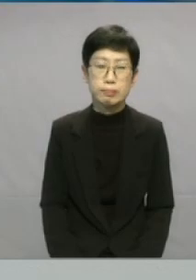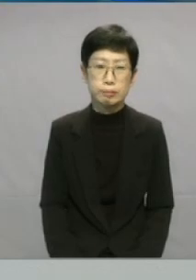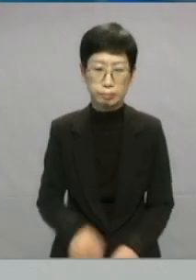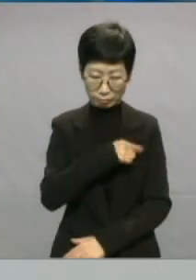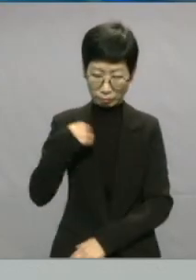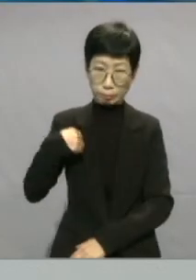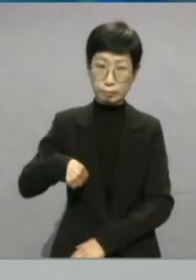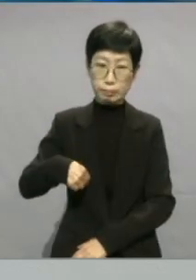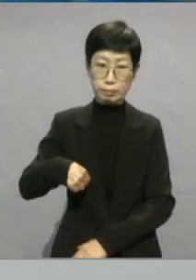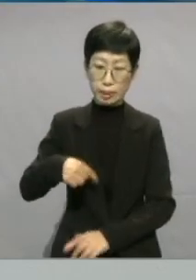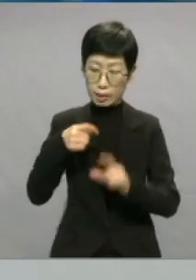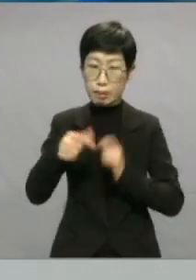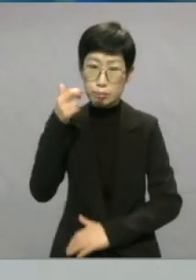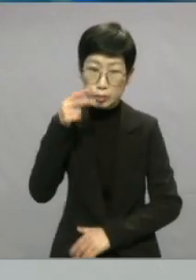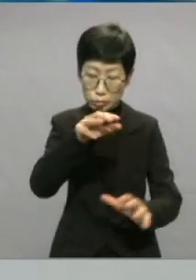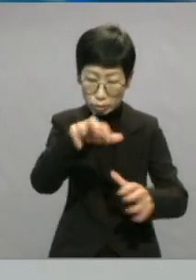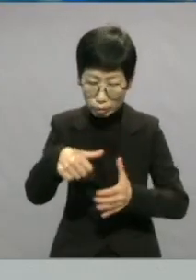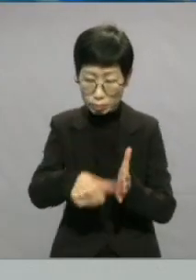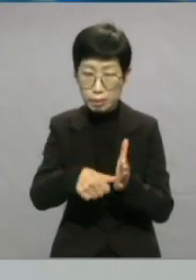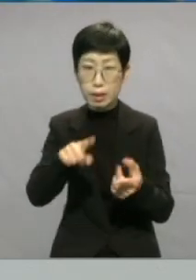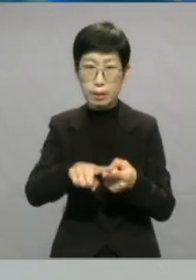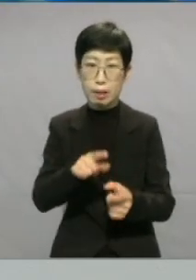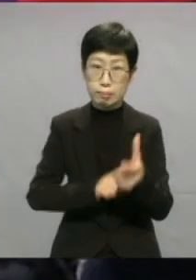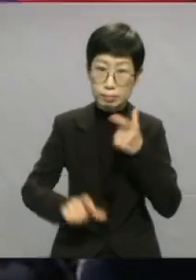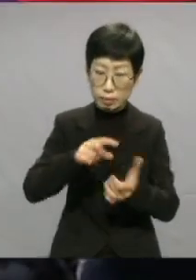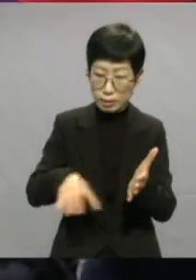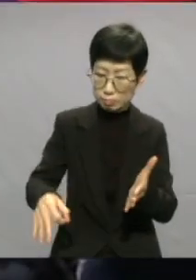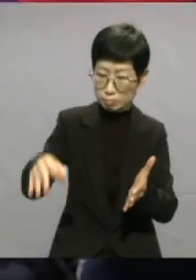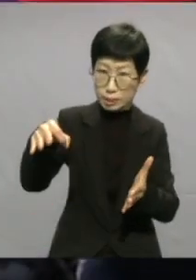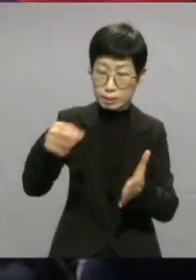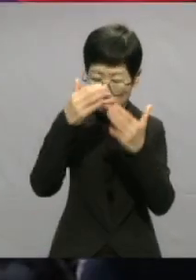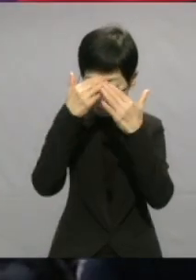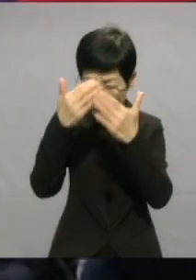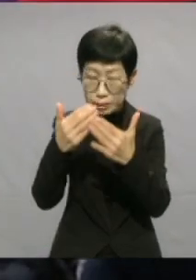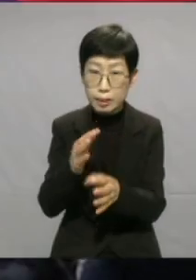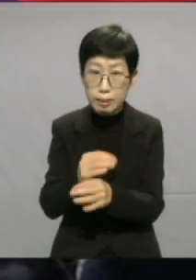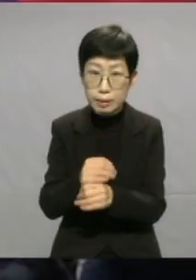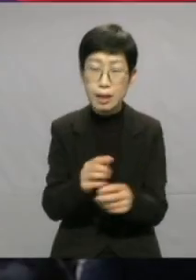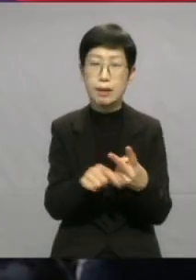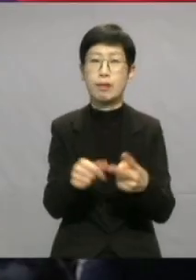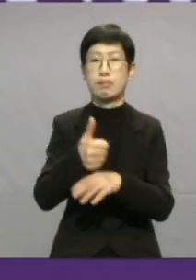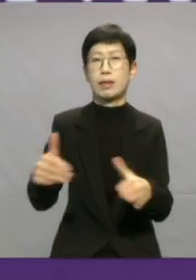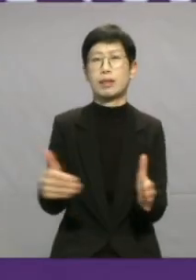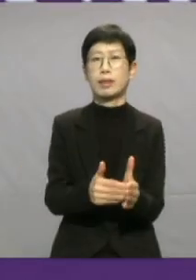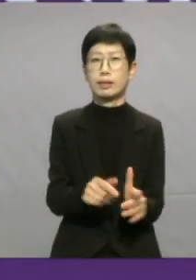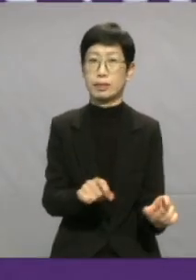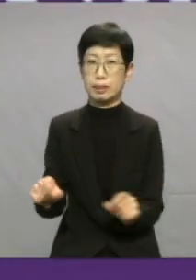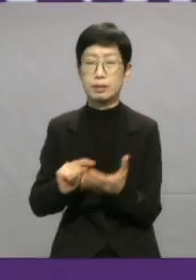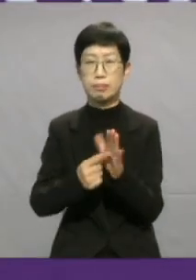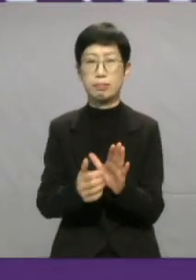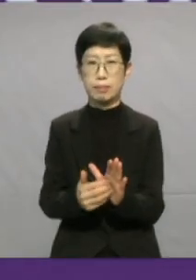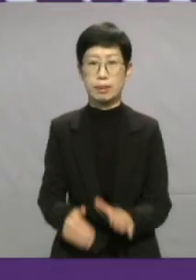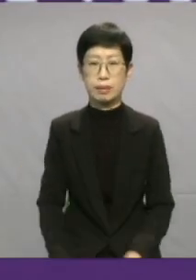중국이 일분 미국산 수입품에 대한 추가 관세 부가 면제 기간을 내년 2월 말까지 연장한다고 발표했습니다